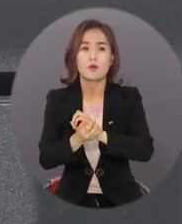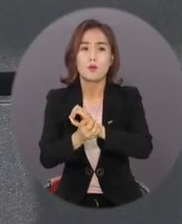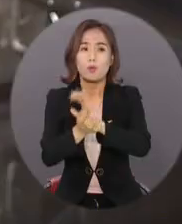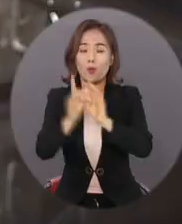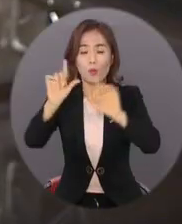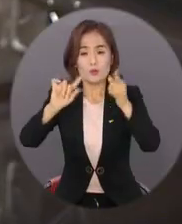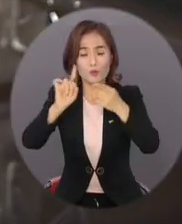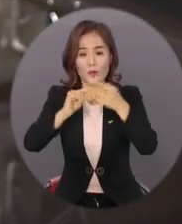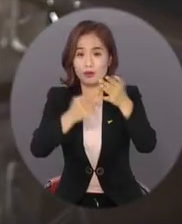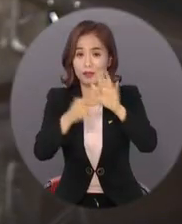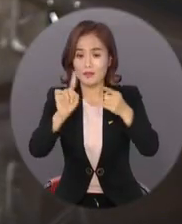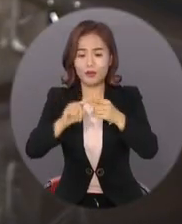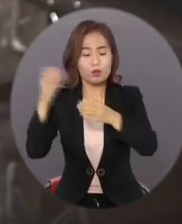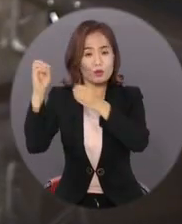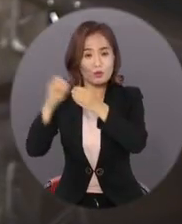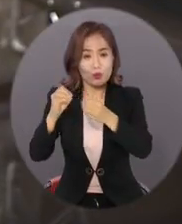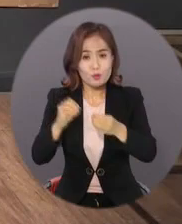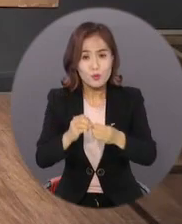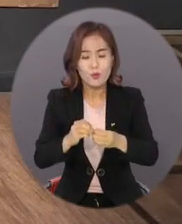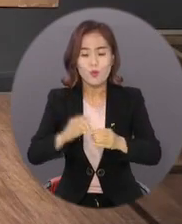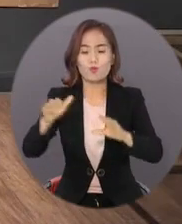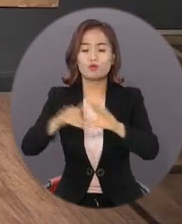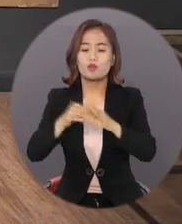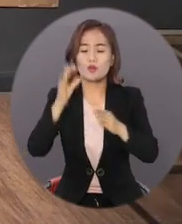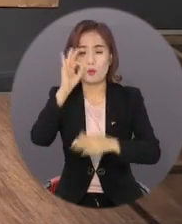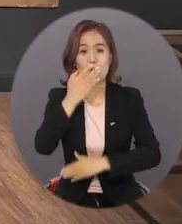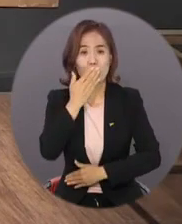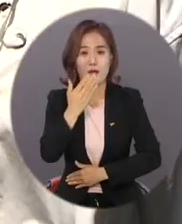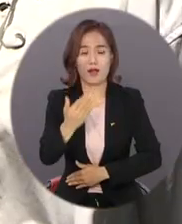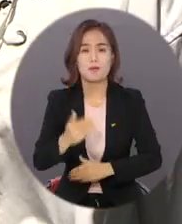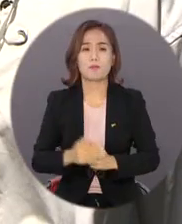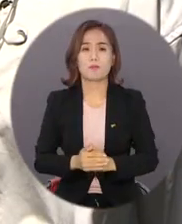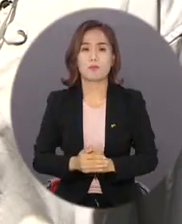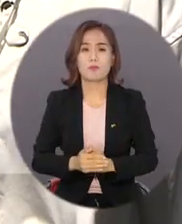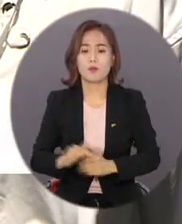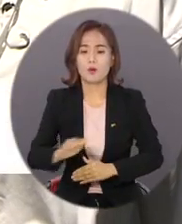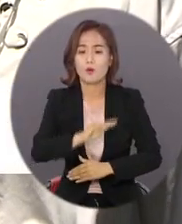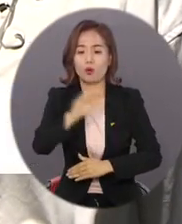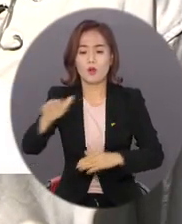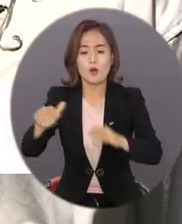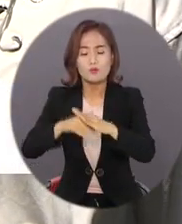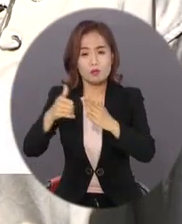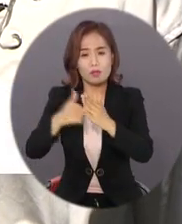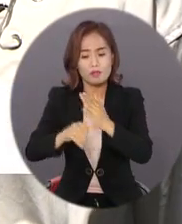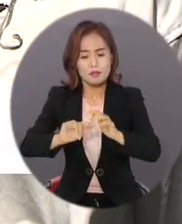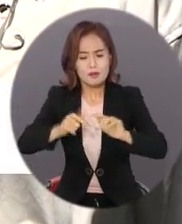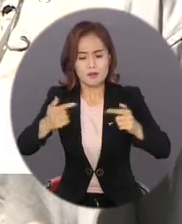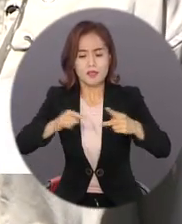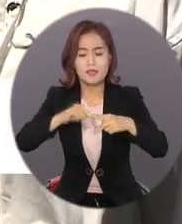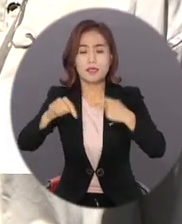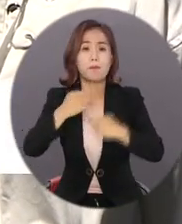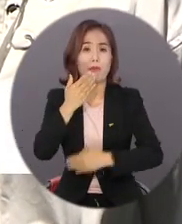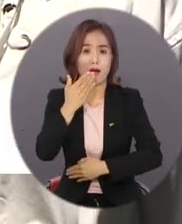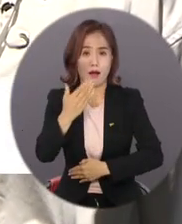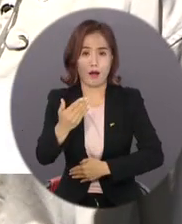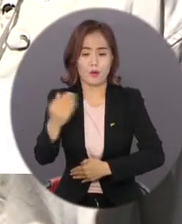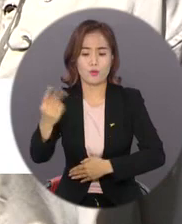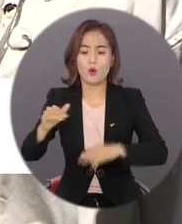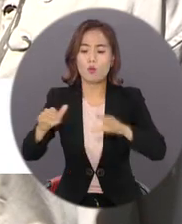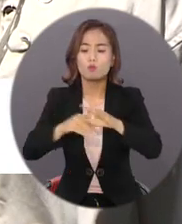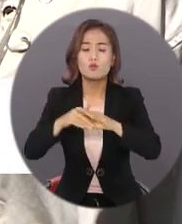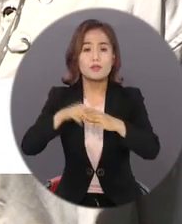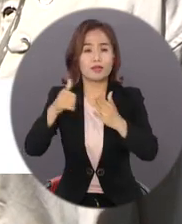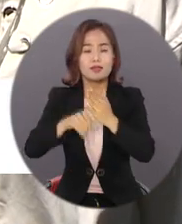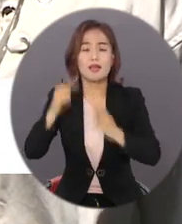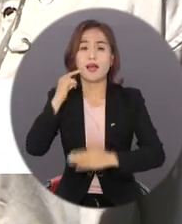전시돼서 전통 장례 문화의 단면도 들여다볼 수 있습니다. 우리의 문화재를 조금 더 다양하게 이해하고 또 우리